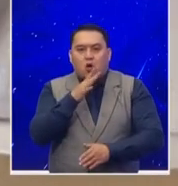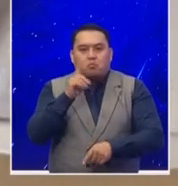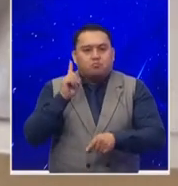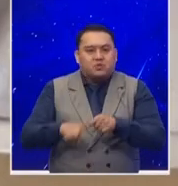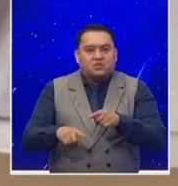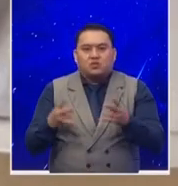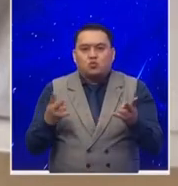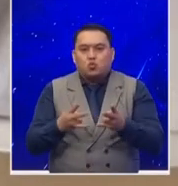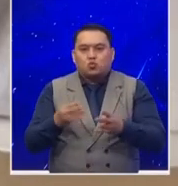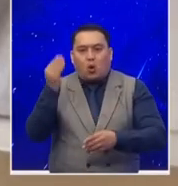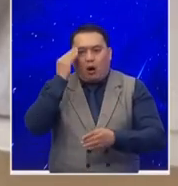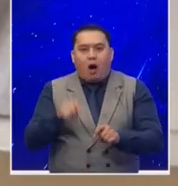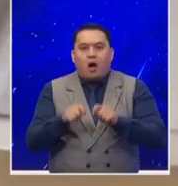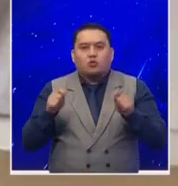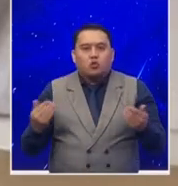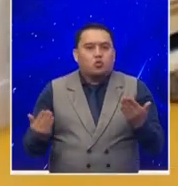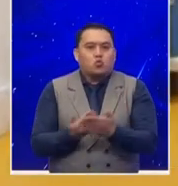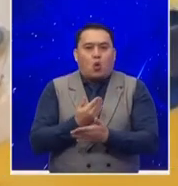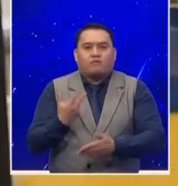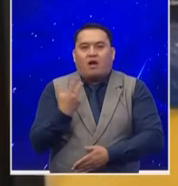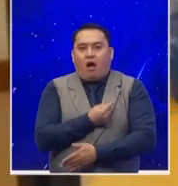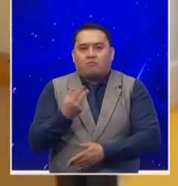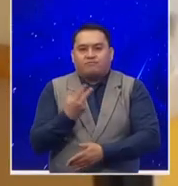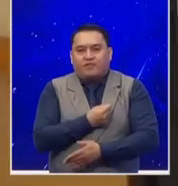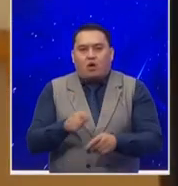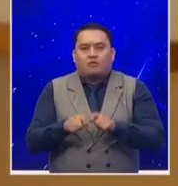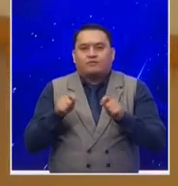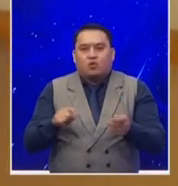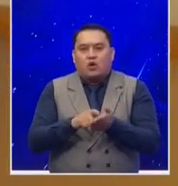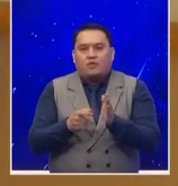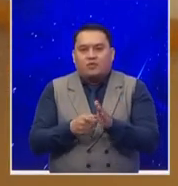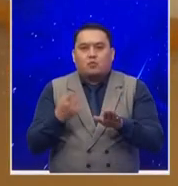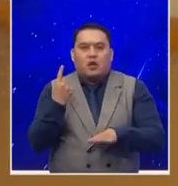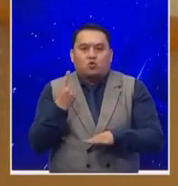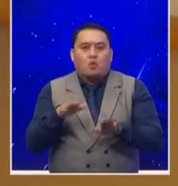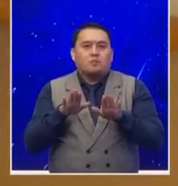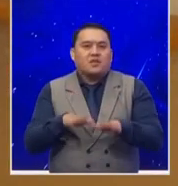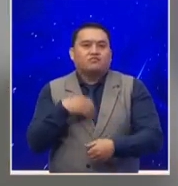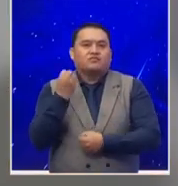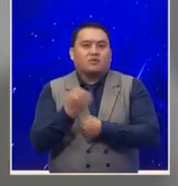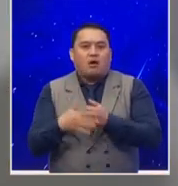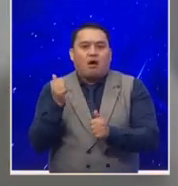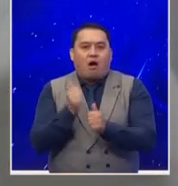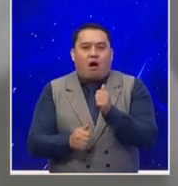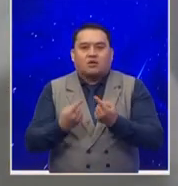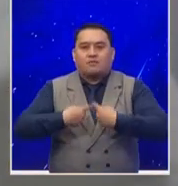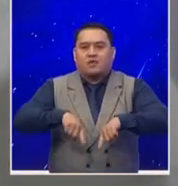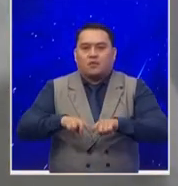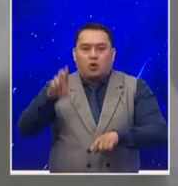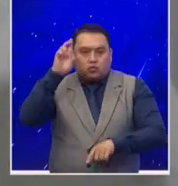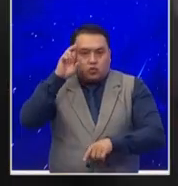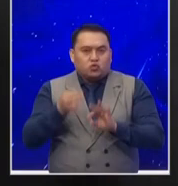кампании должно способствовать открытие новых пунктов вакцинации. Пока что удалось развернуть по одному такому центру в каждом департаменте